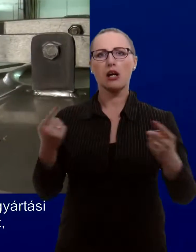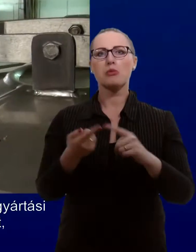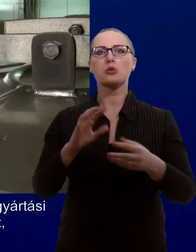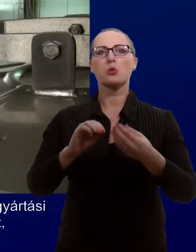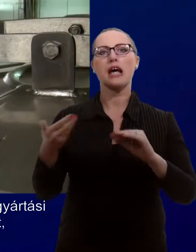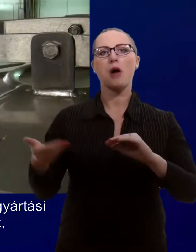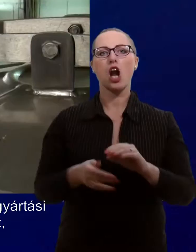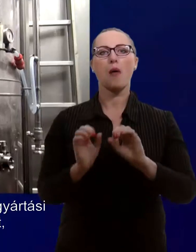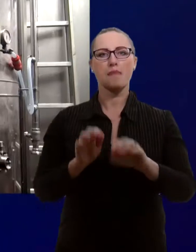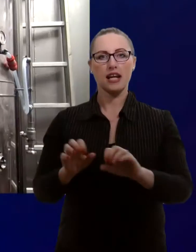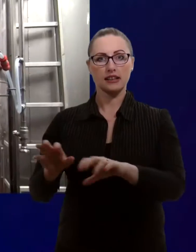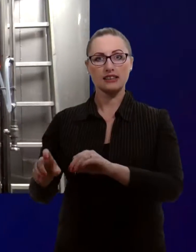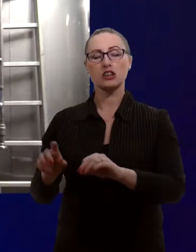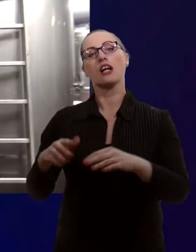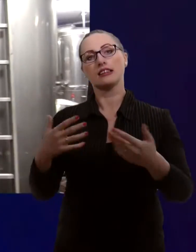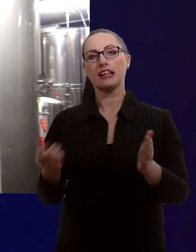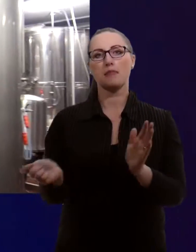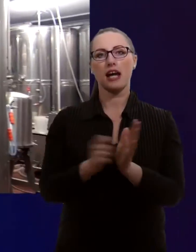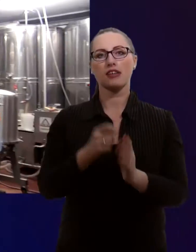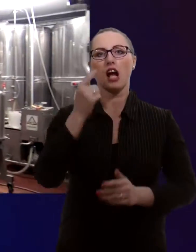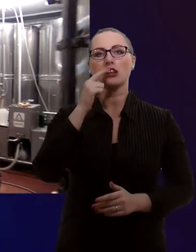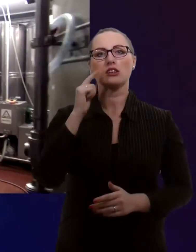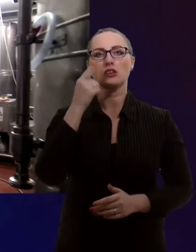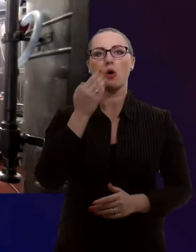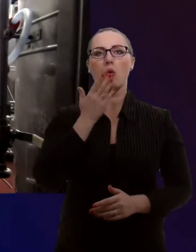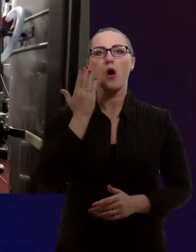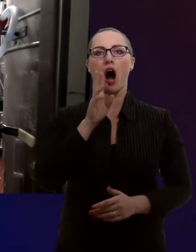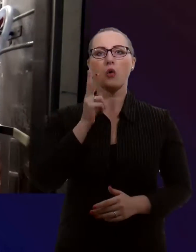üzem alapberendezéseit, vagyis megvette a know-how-t.